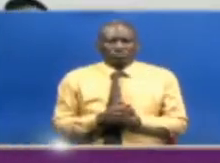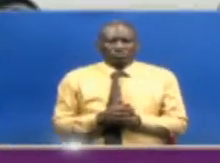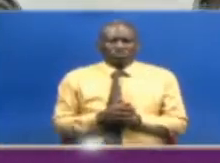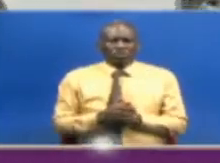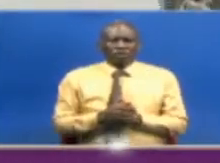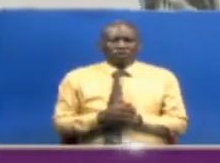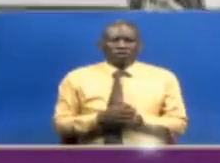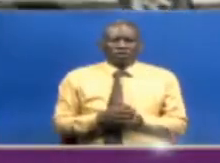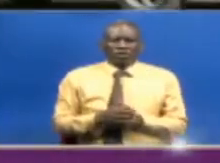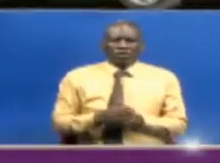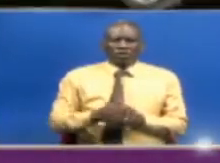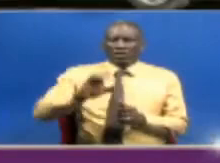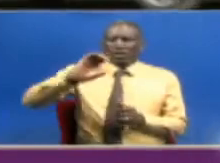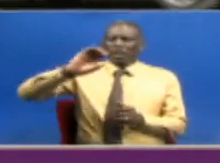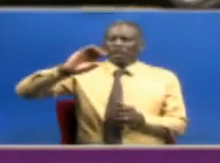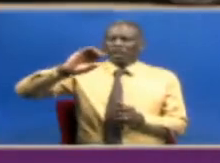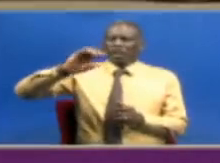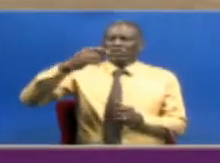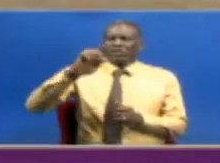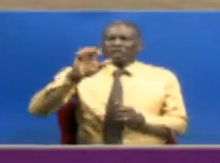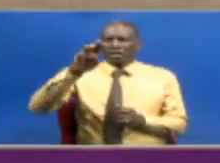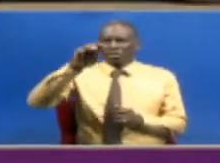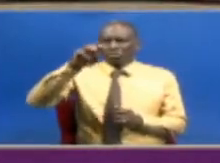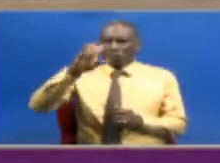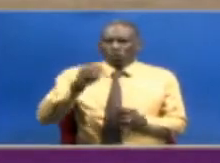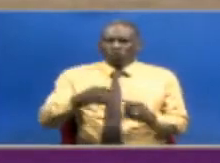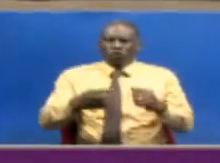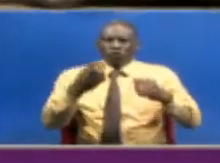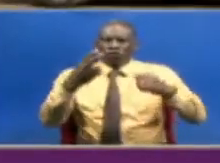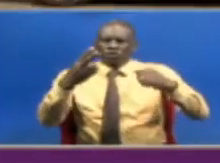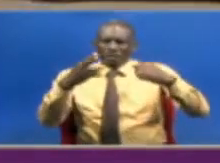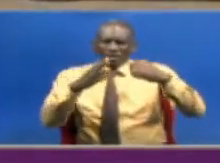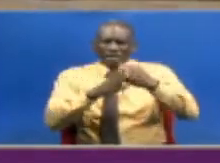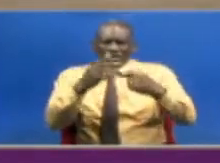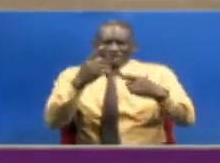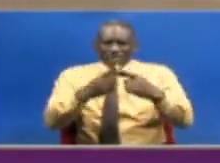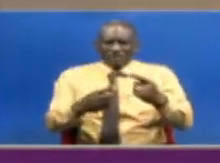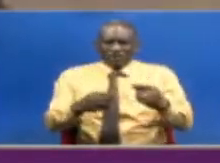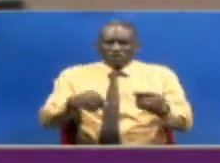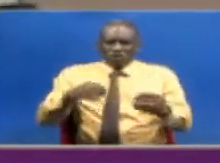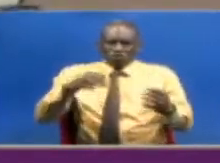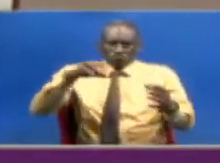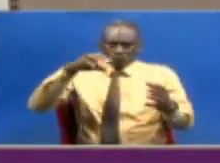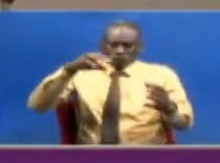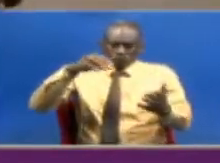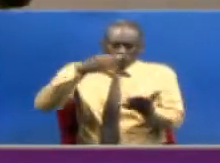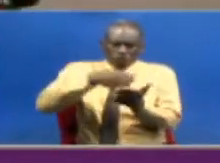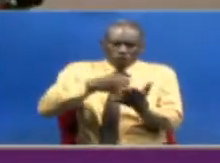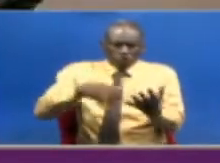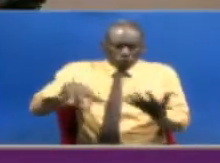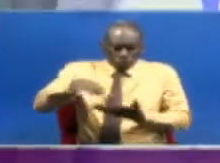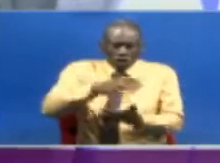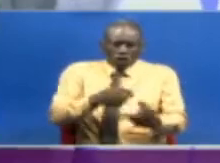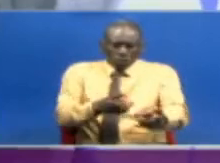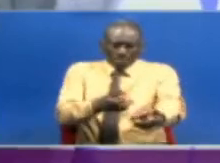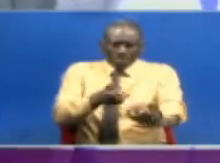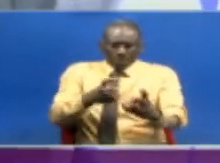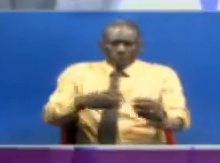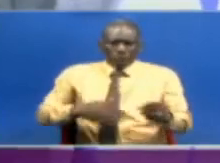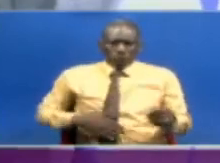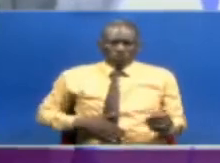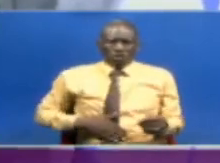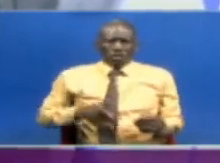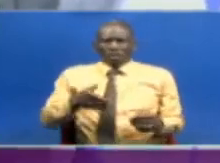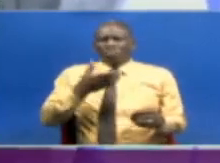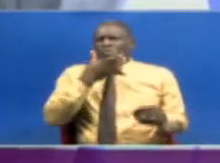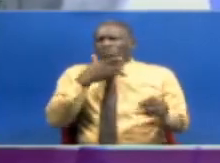Silas Chelimo mwenye umri wa miaka 29 alipatikana kwenye mtafaruku huo na kupigwa risasi tumboni. Huyu Ibrahim